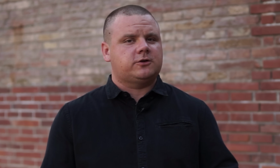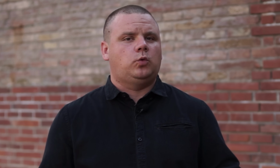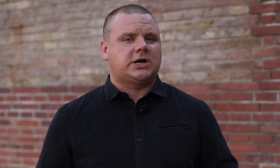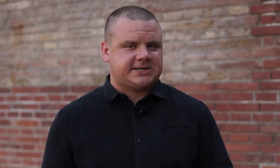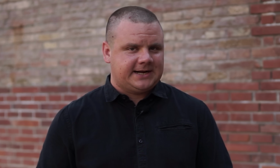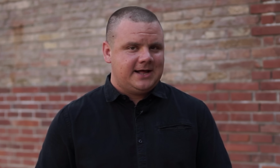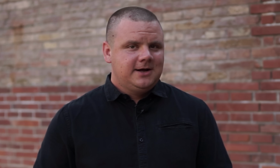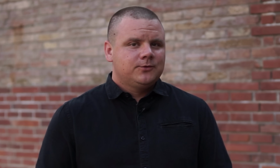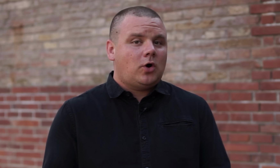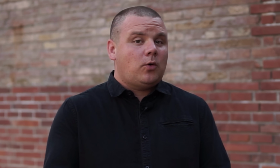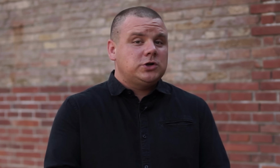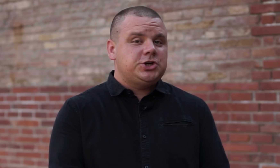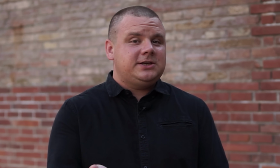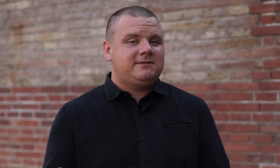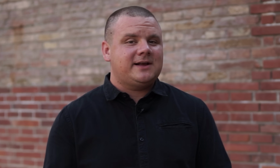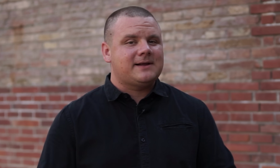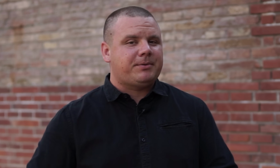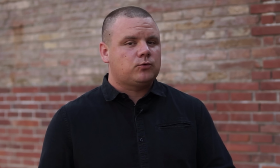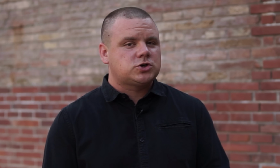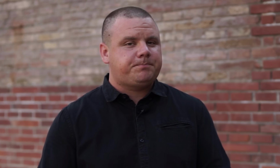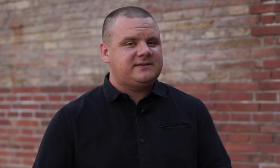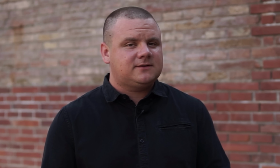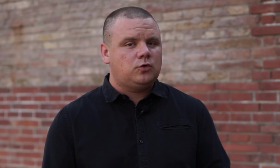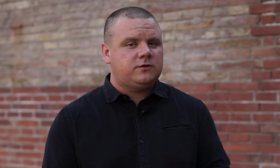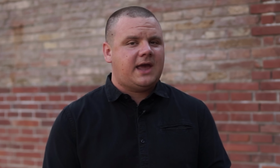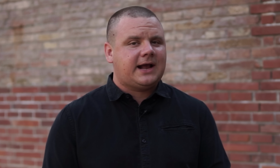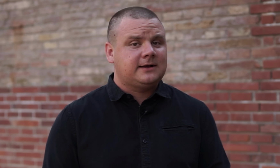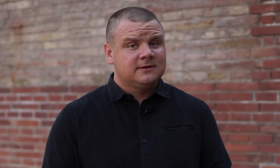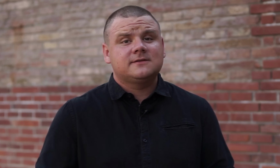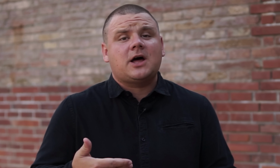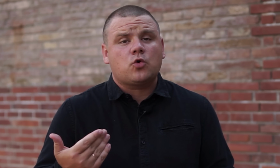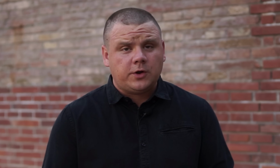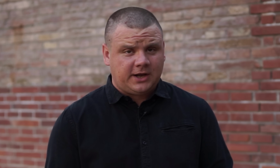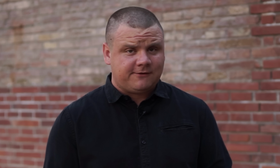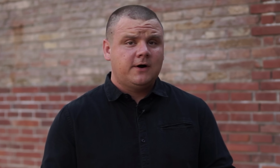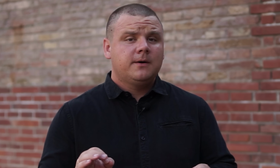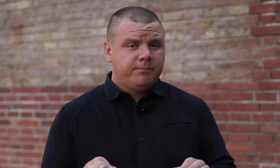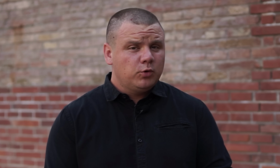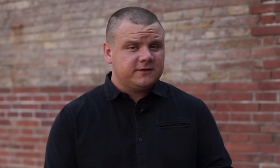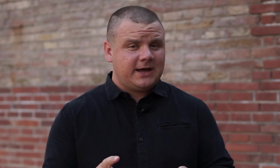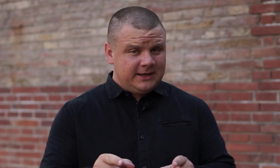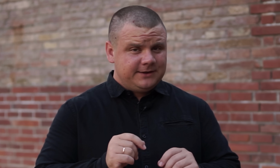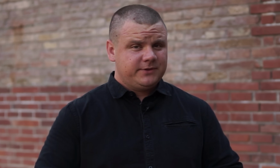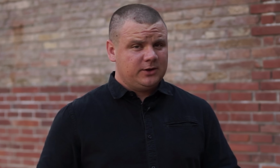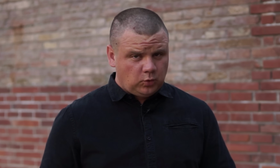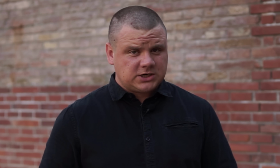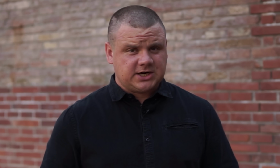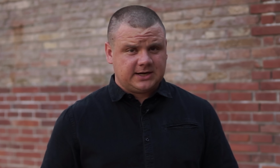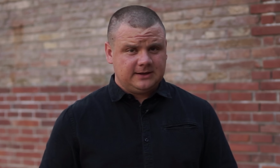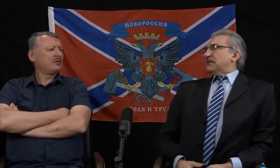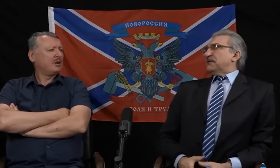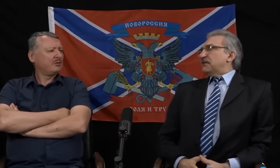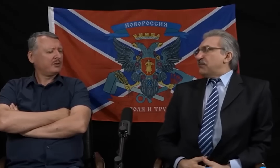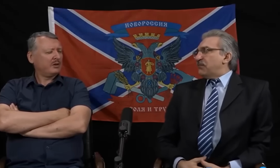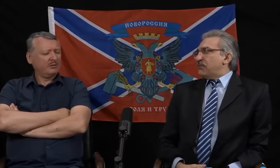что будет с Лукашенко. Но очень интересно послушать позицию людей, сторонников Путина и